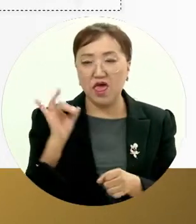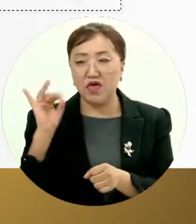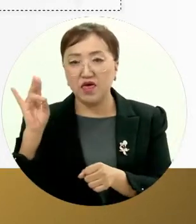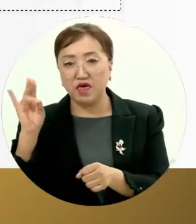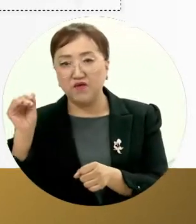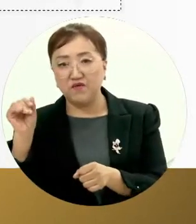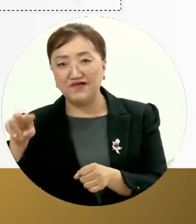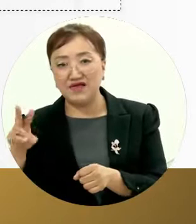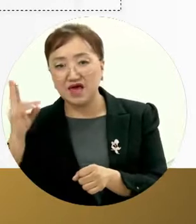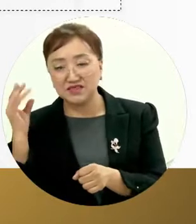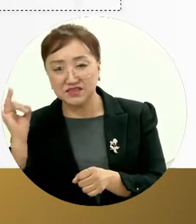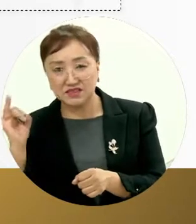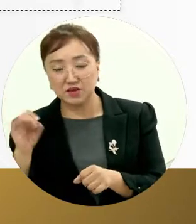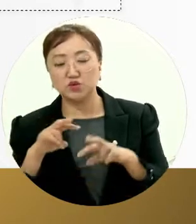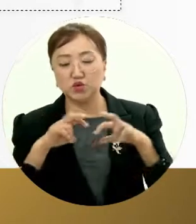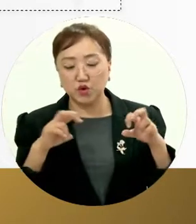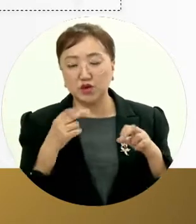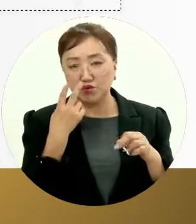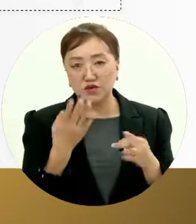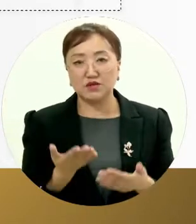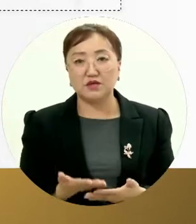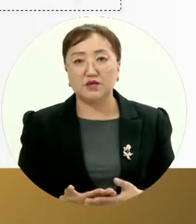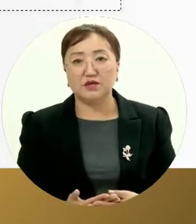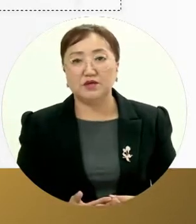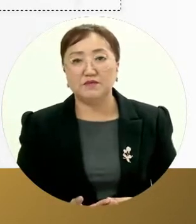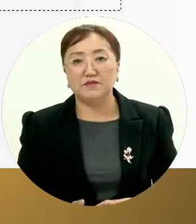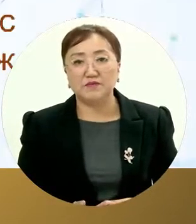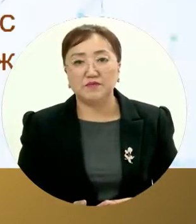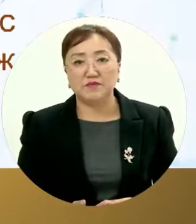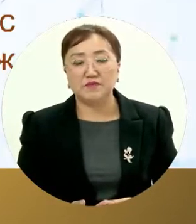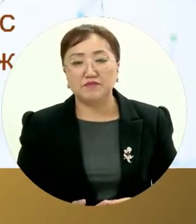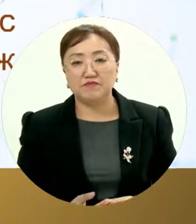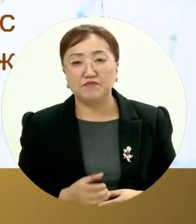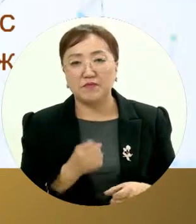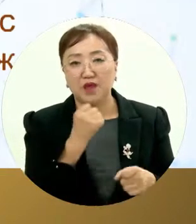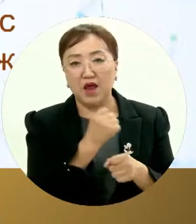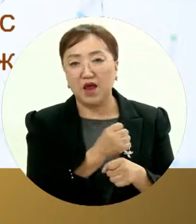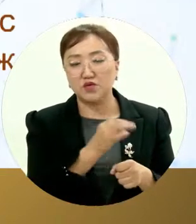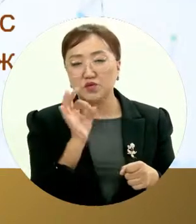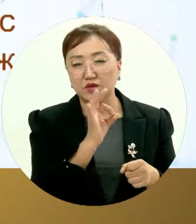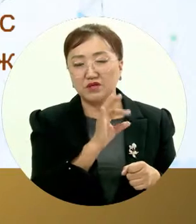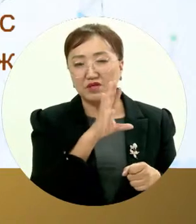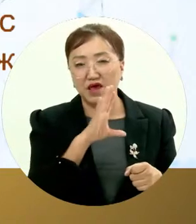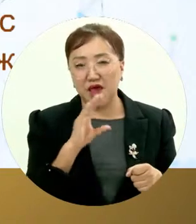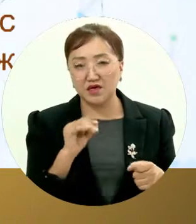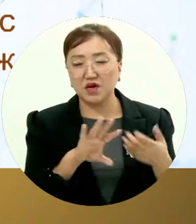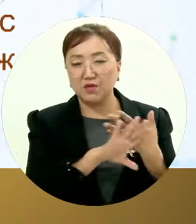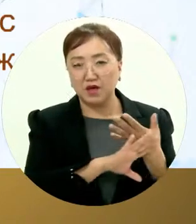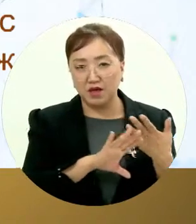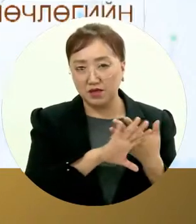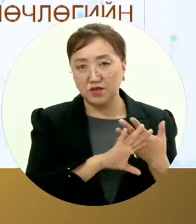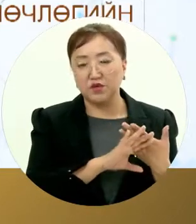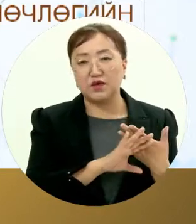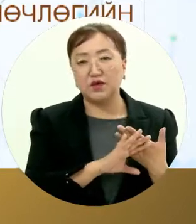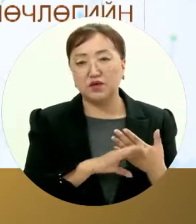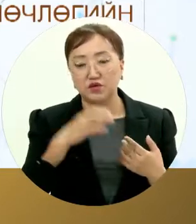инфляцийн тухай судалж үзлээ. За ажилгүйдлээс хэрхэн гарах уу, эрсдлийг хэрхэн